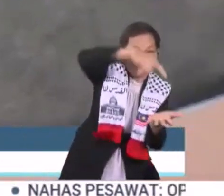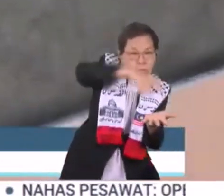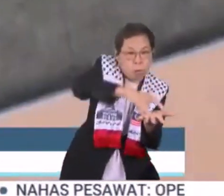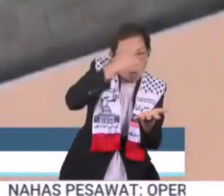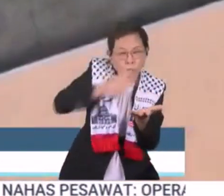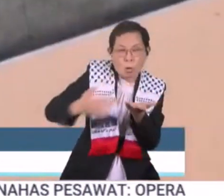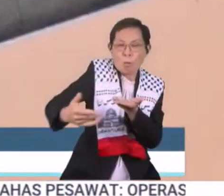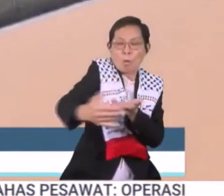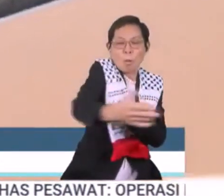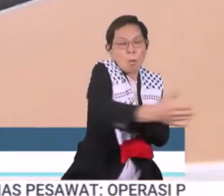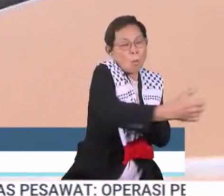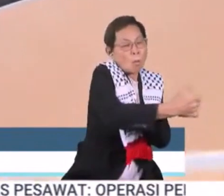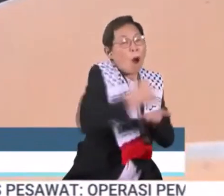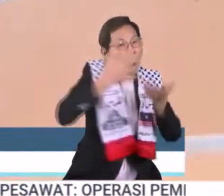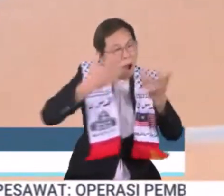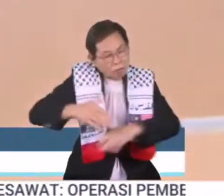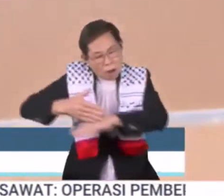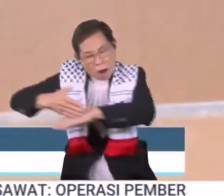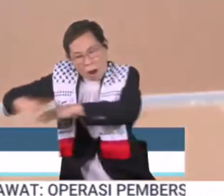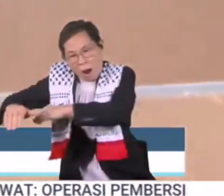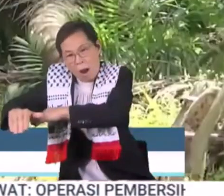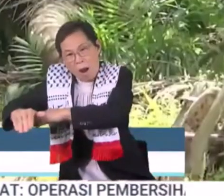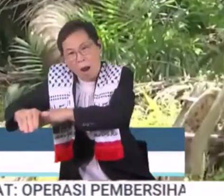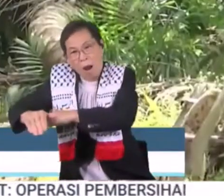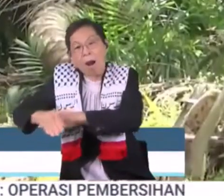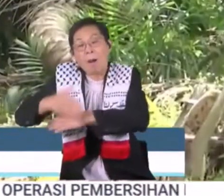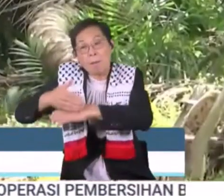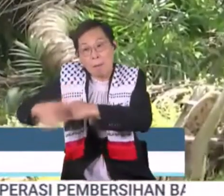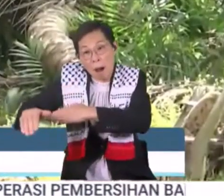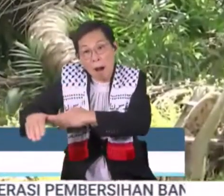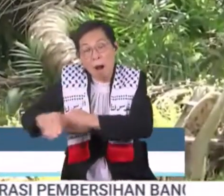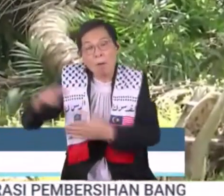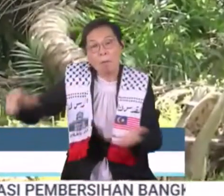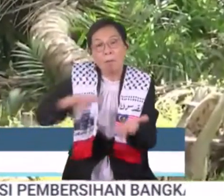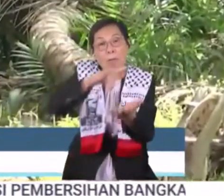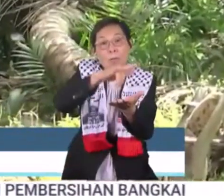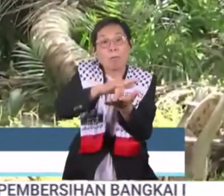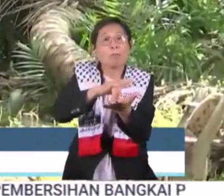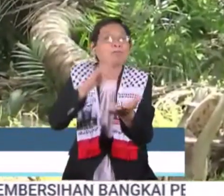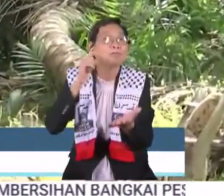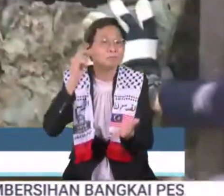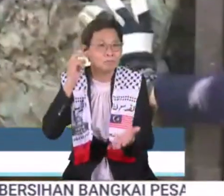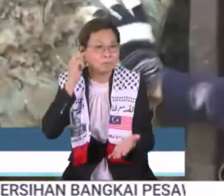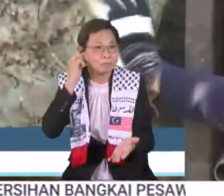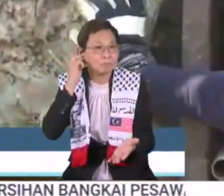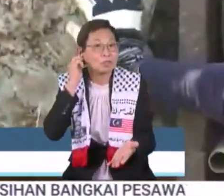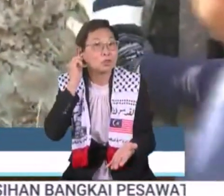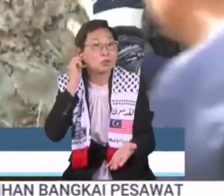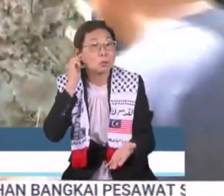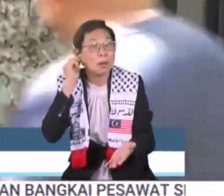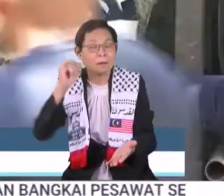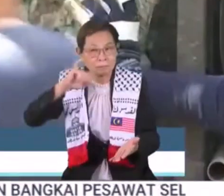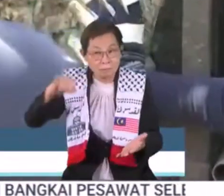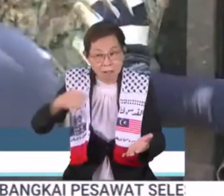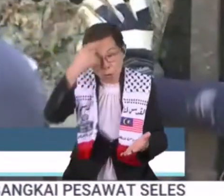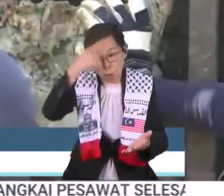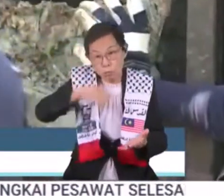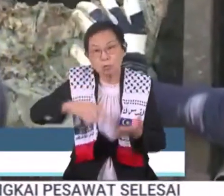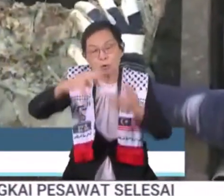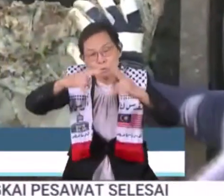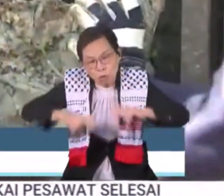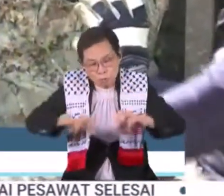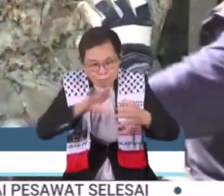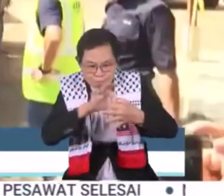untuk dikumpulkan sebelum dihantar ke Hanger berdekatan lapangan terbang Sultan Abdul Aziz Shah Subang bagi tujuan